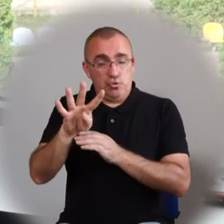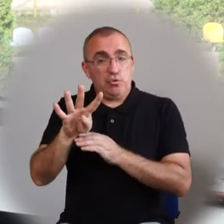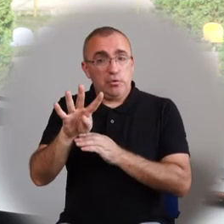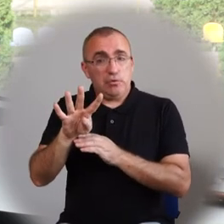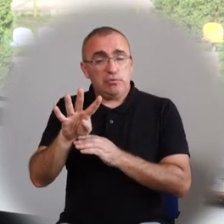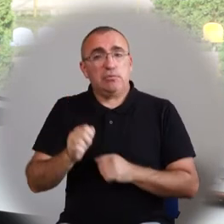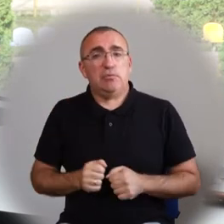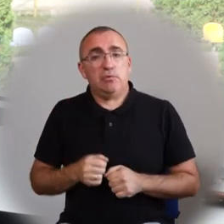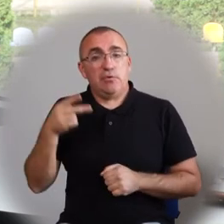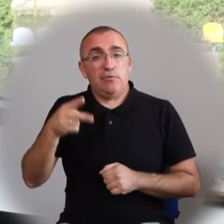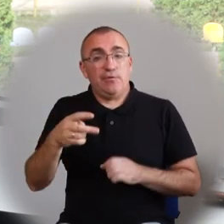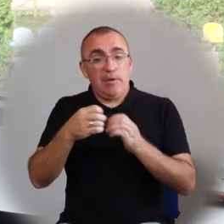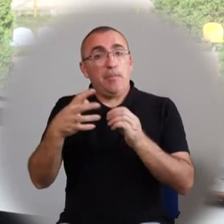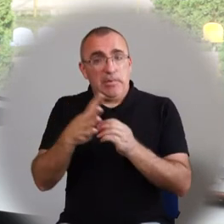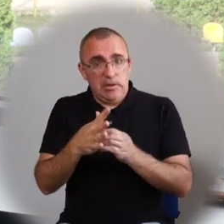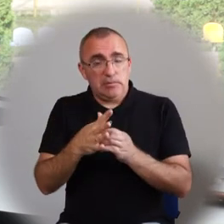вибори 2014,